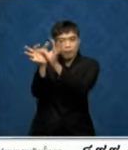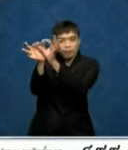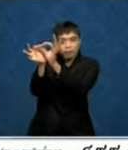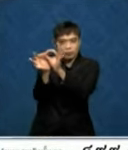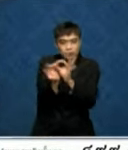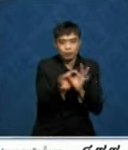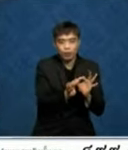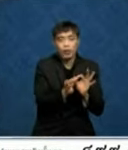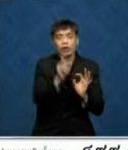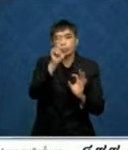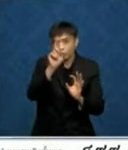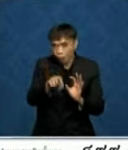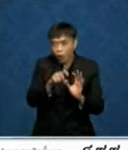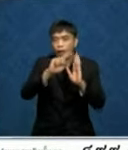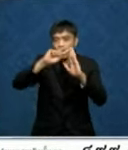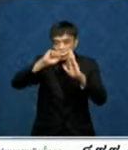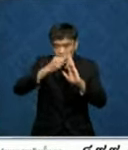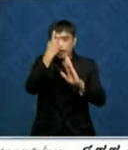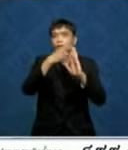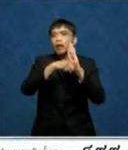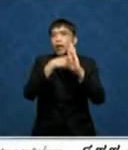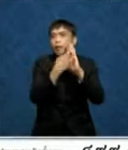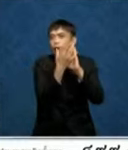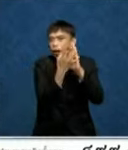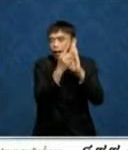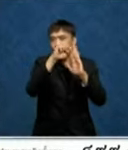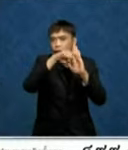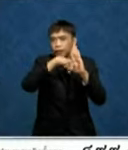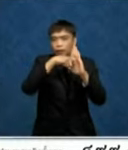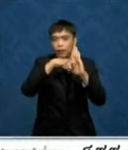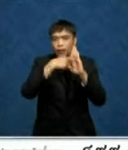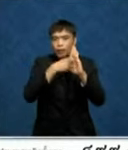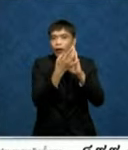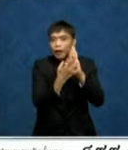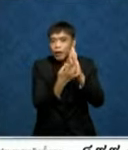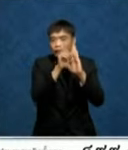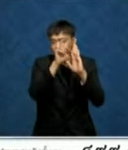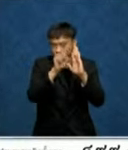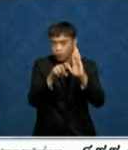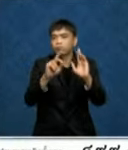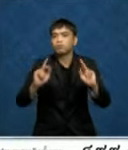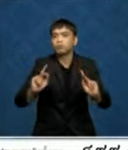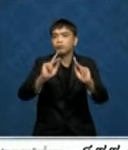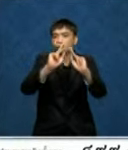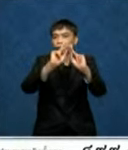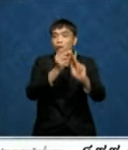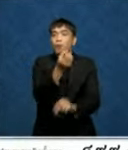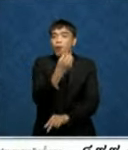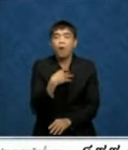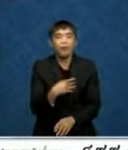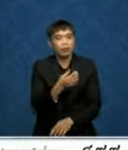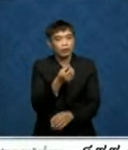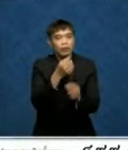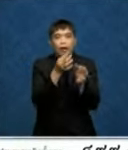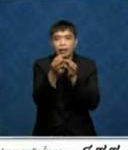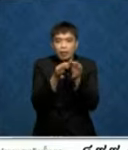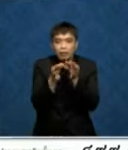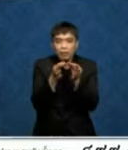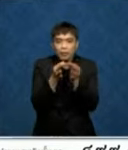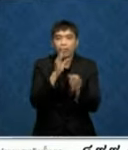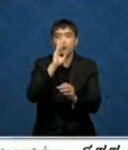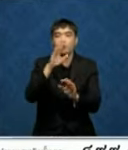ต้องมีมูลเหตุแห่งหนี้ขึ้นก่อนนะครับก็คือมีมูลแห่งหนี้ขึ้นก่อนเนี่ยโดยกระทรวงการคลังเนี่ยก็พยายามอธิบายว่าการที่เขาเปิดให้ประชาชนม